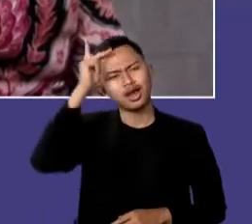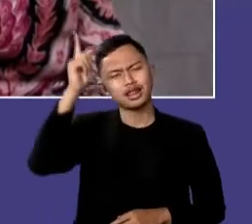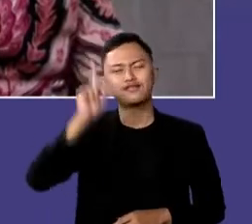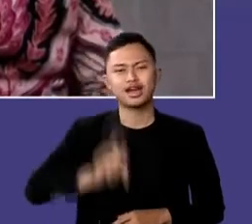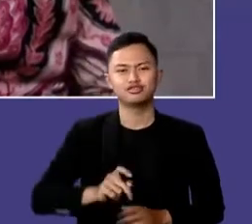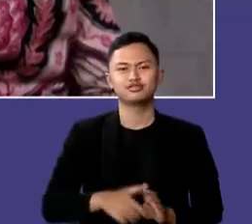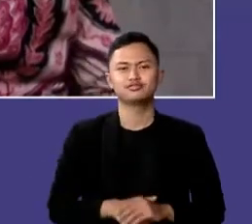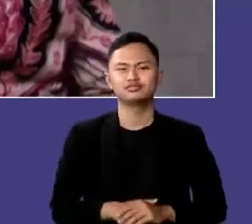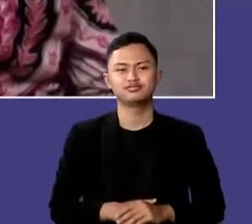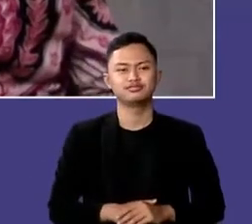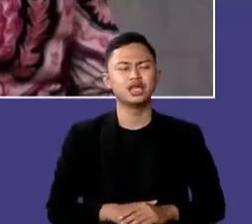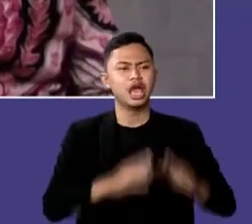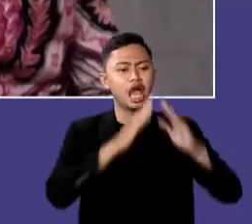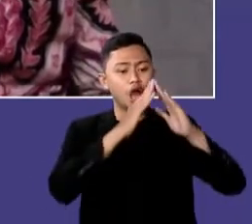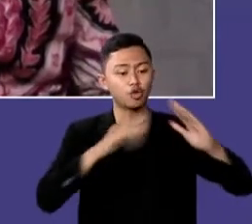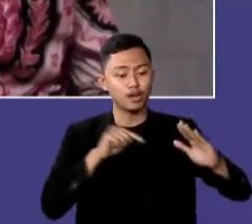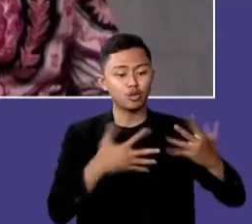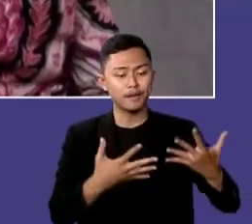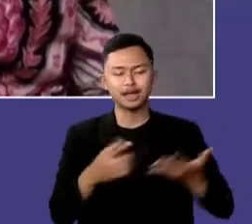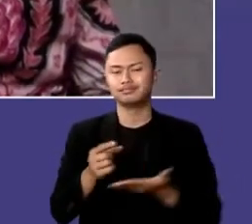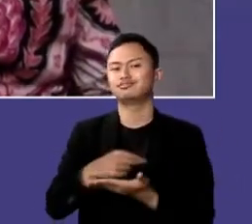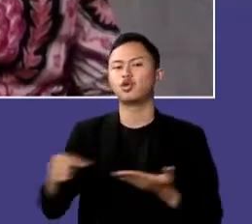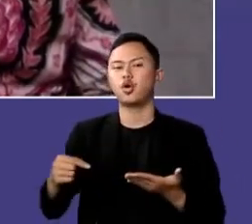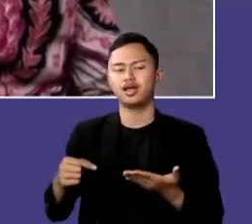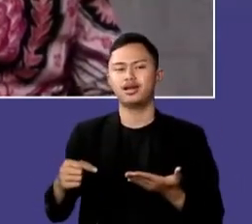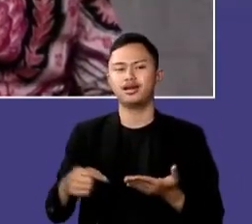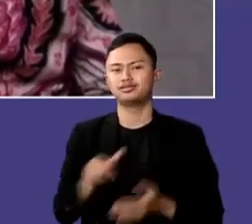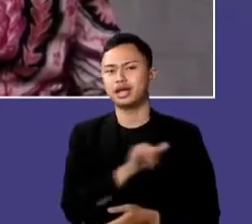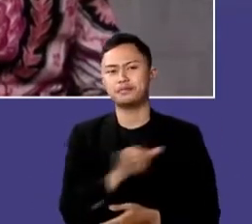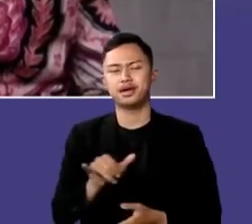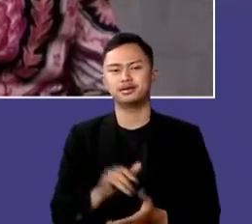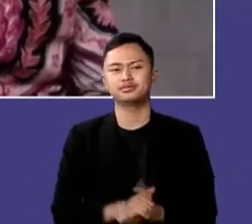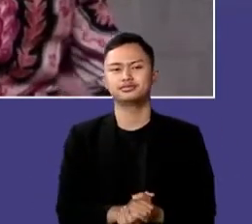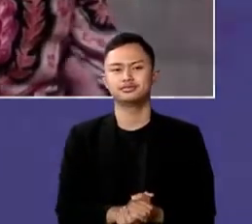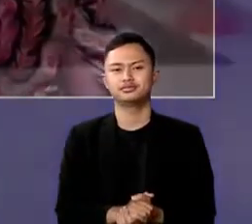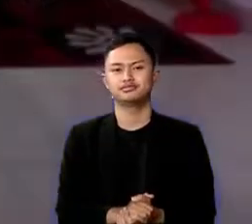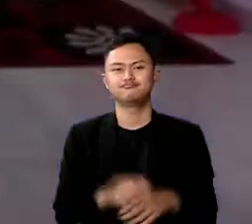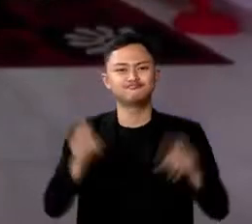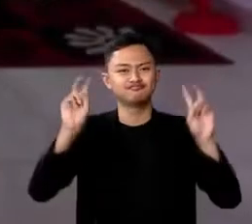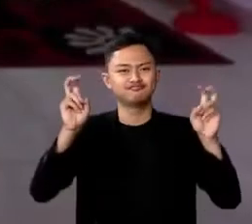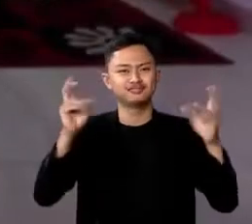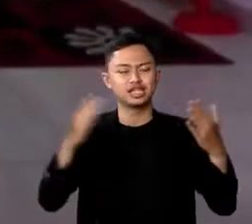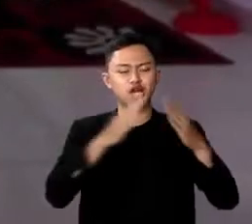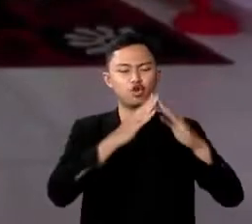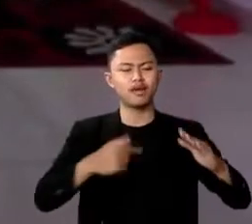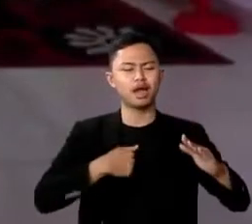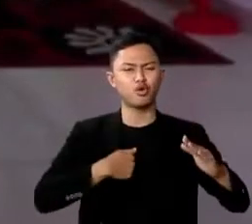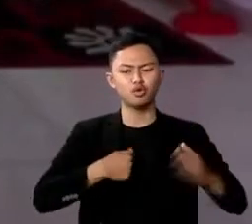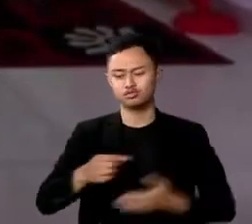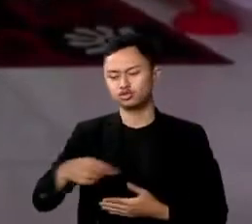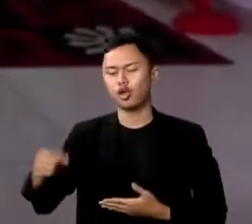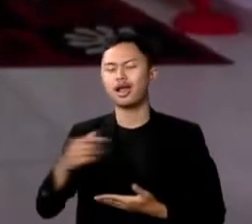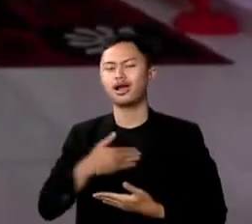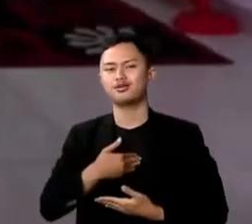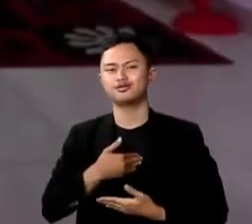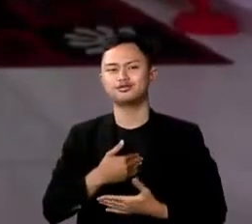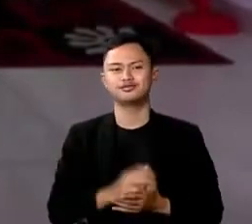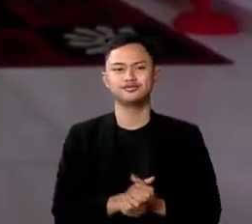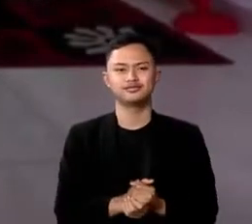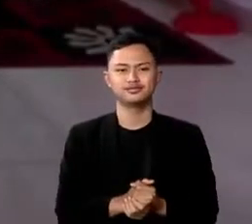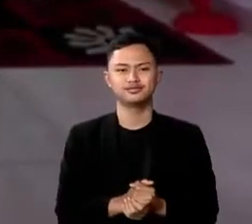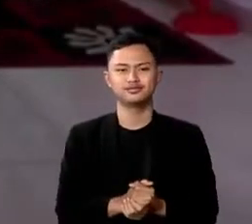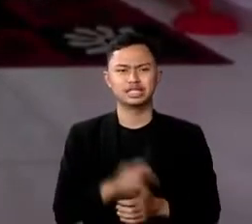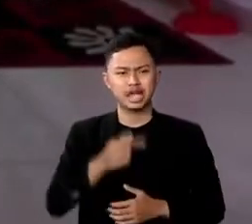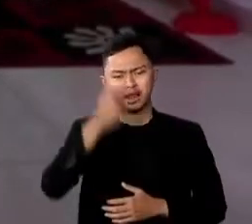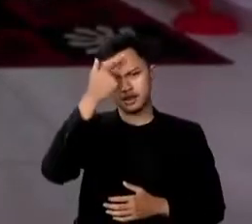pokoknya rumahku adalah sekolahku kali ini ideal mutu ini dipopulerkannya dia udah belajar dirumah saat ini